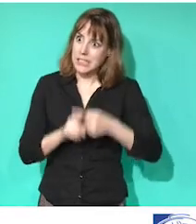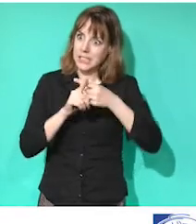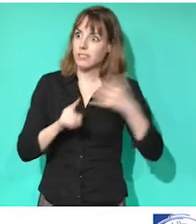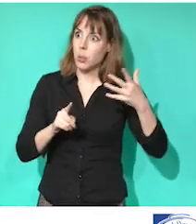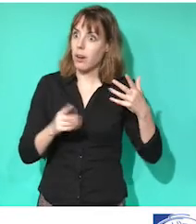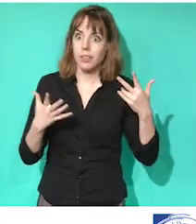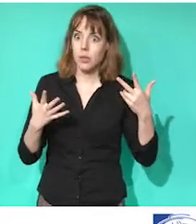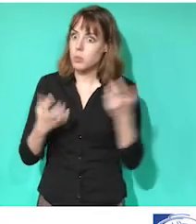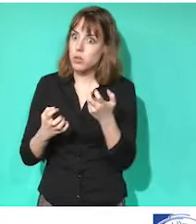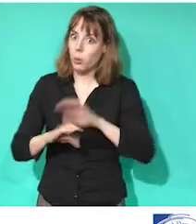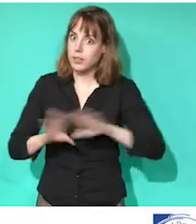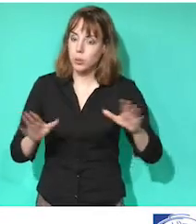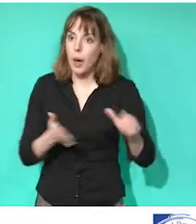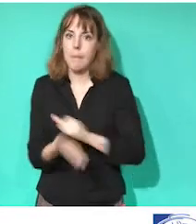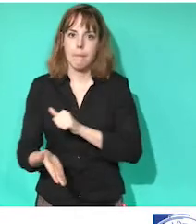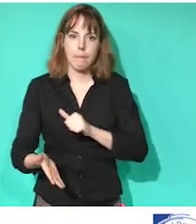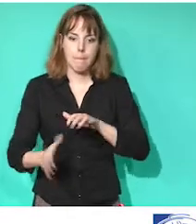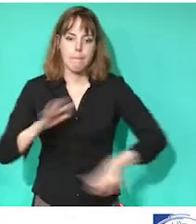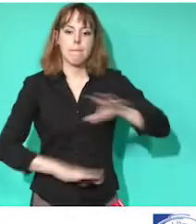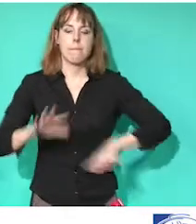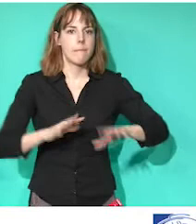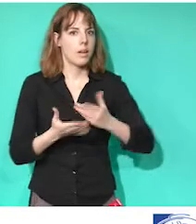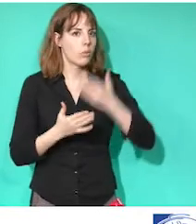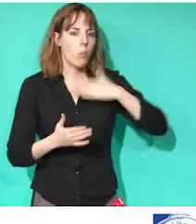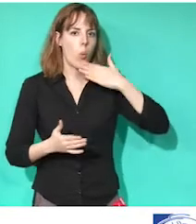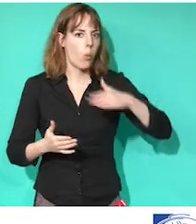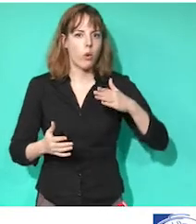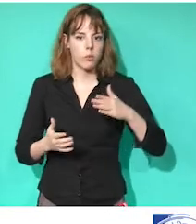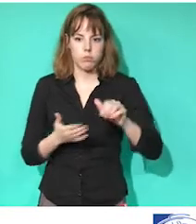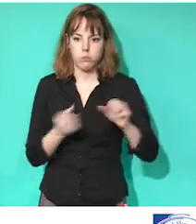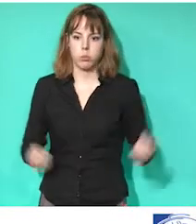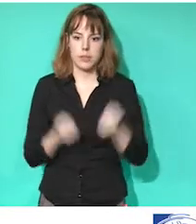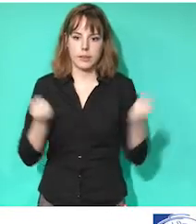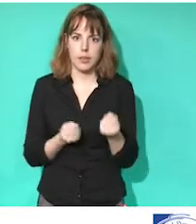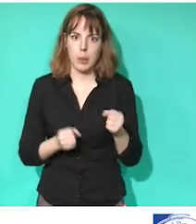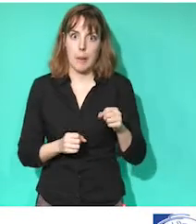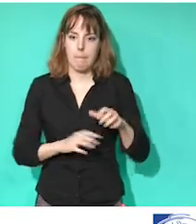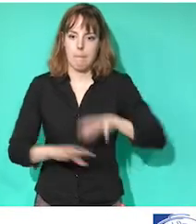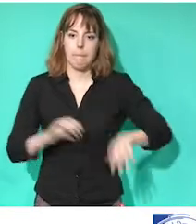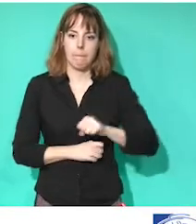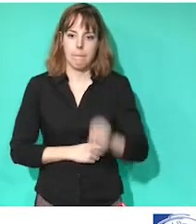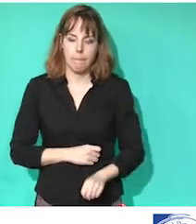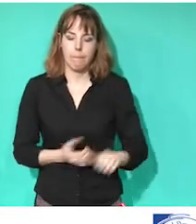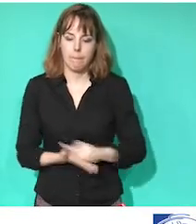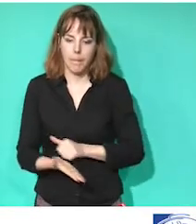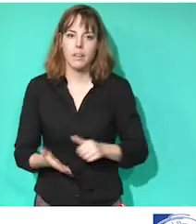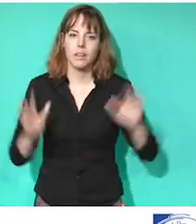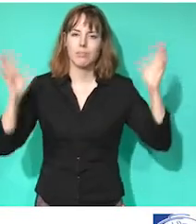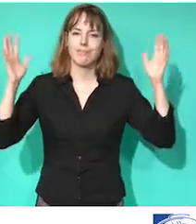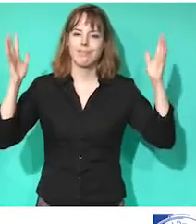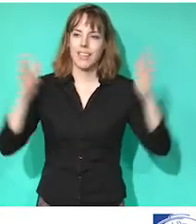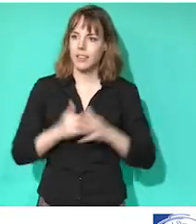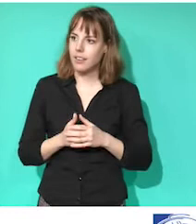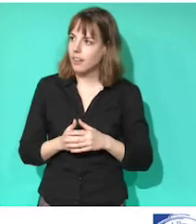réseaux, ça n'a pas tenu 8 jours et ils ont été obligés de retirer leur publicité. Parce que chacun sait que le matin, quand on se réveille, on se met